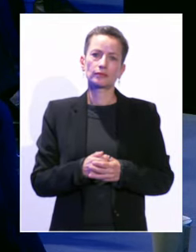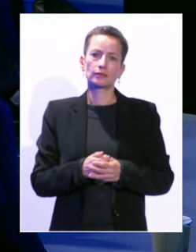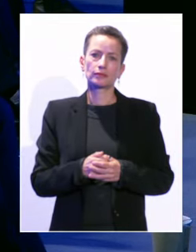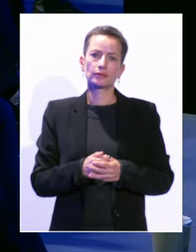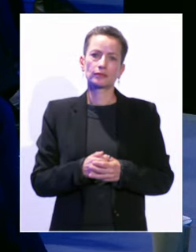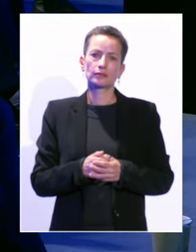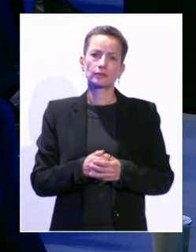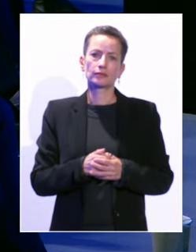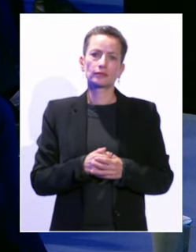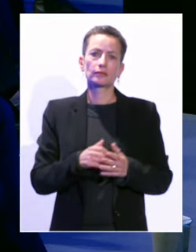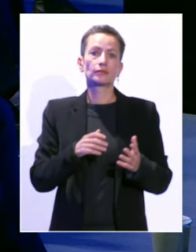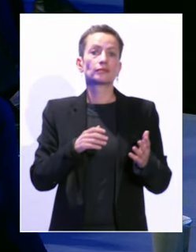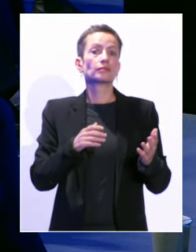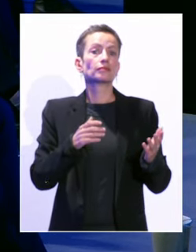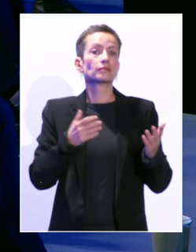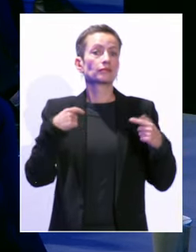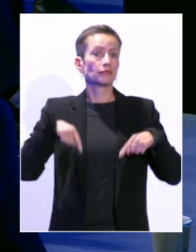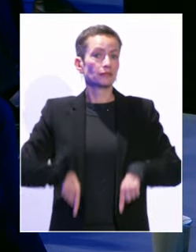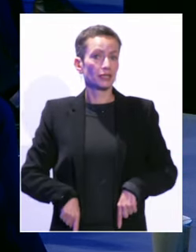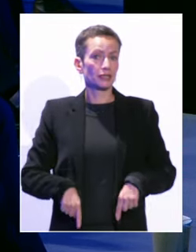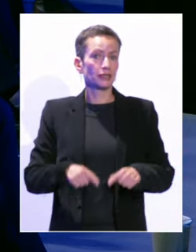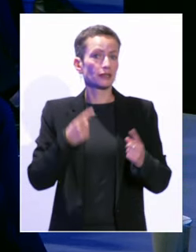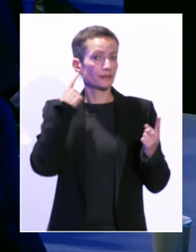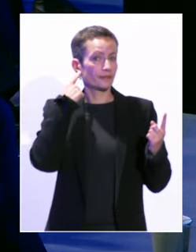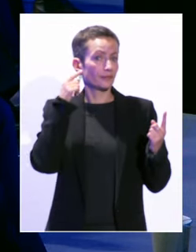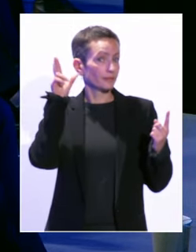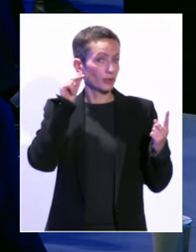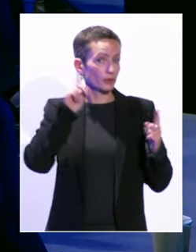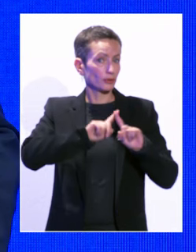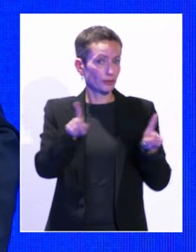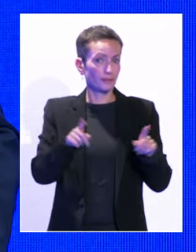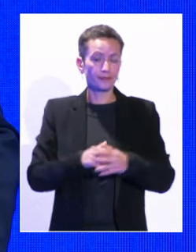Marina Ferrari, ministre du Tourisme.